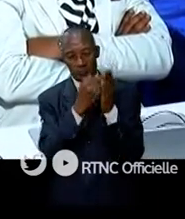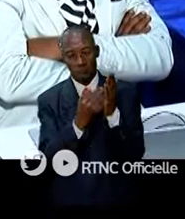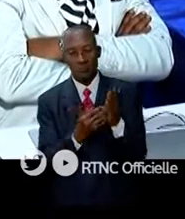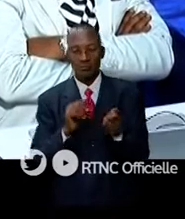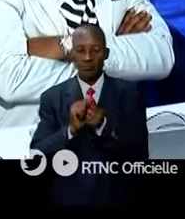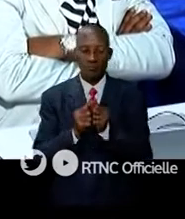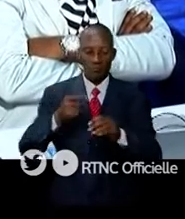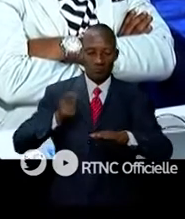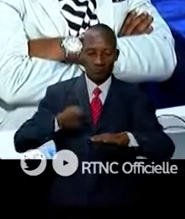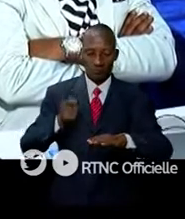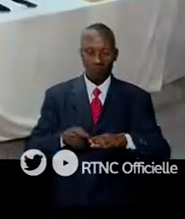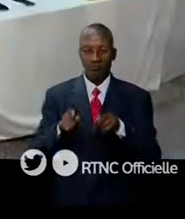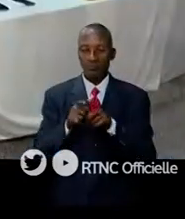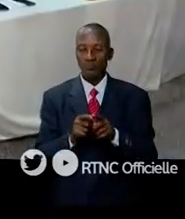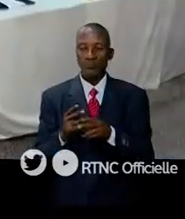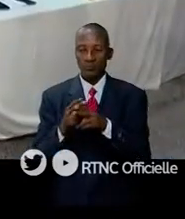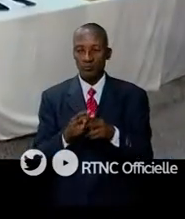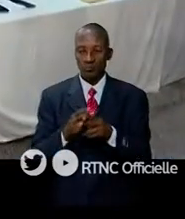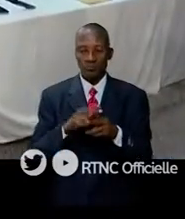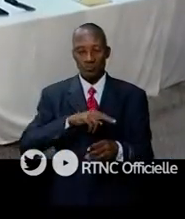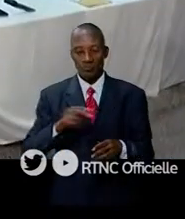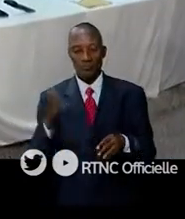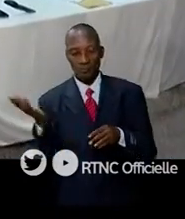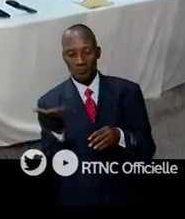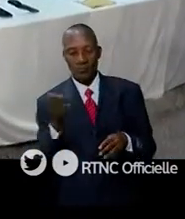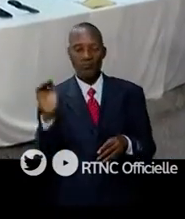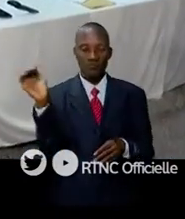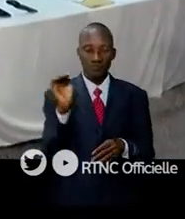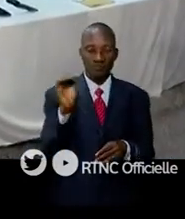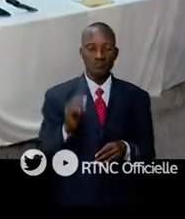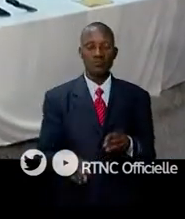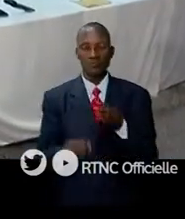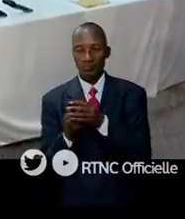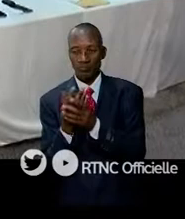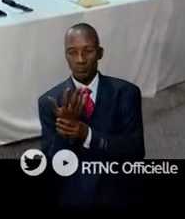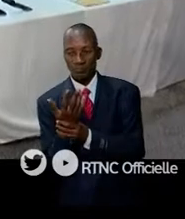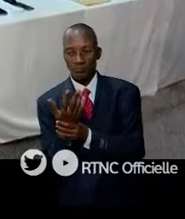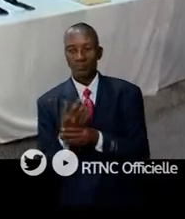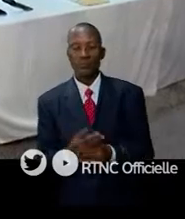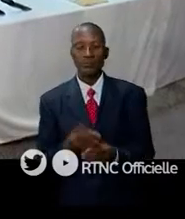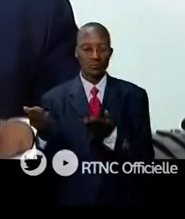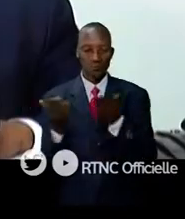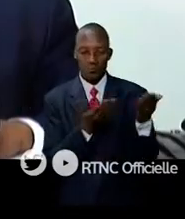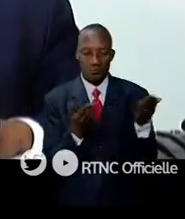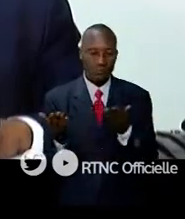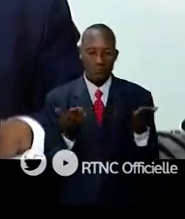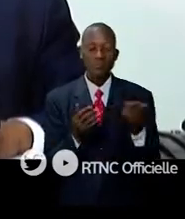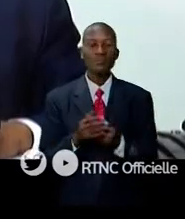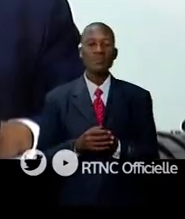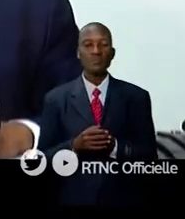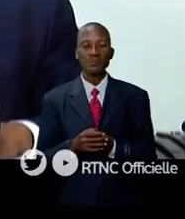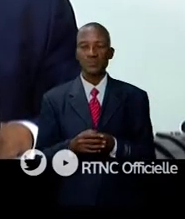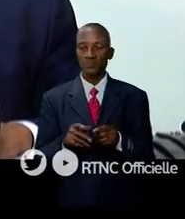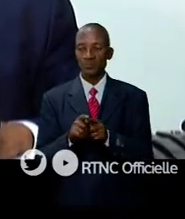juridique et le contrôle de l'exploitation forestière, la production, la commercialisation et la